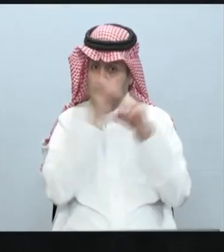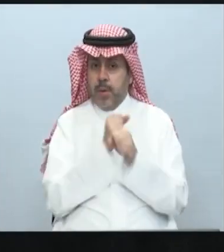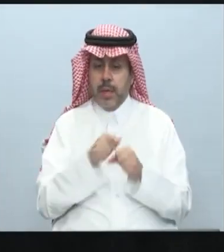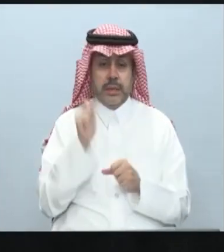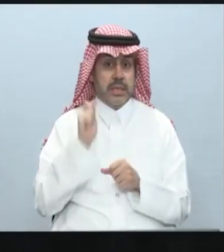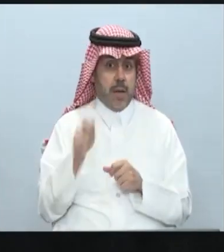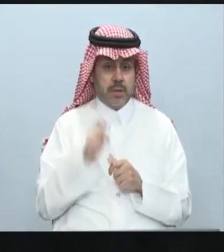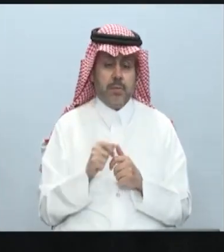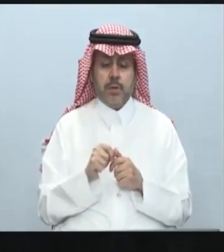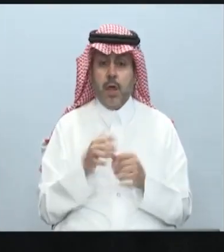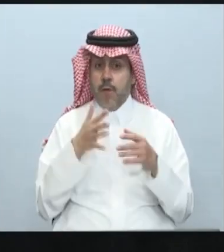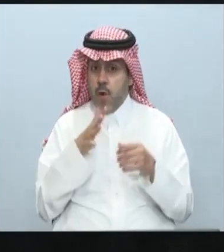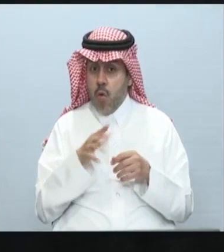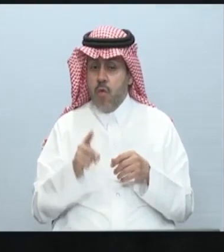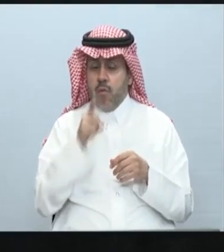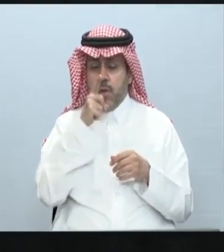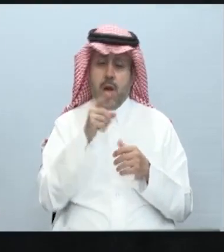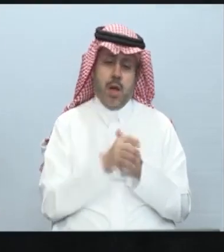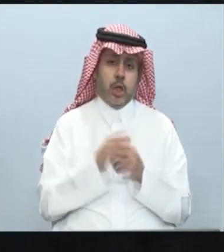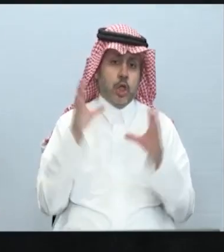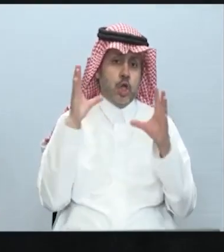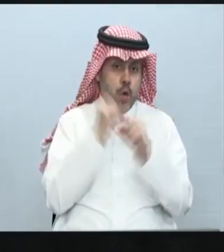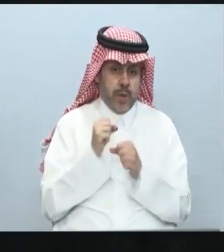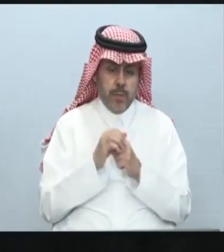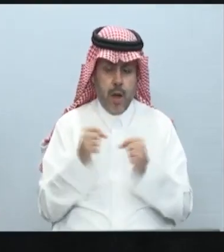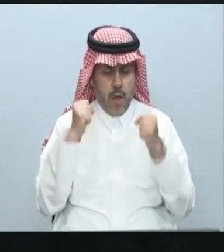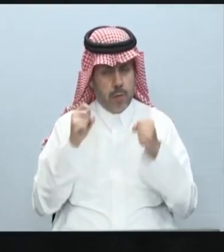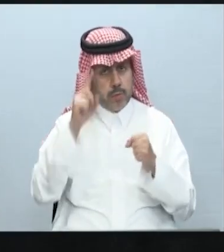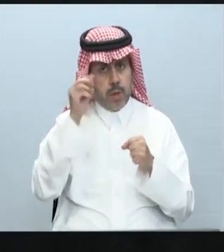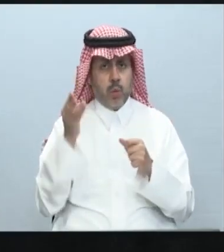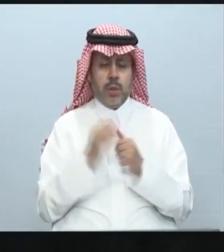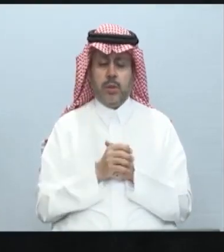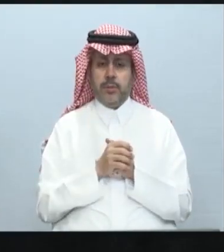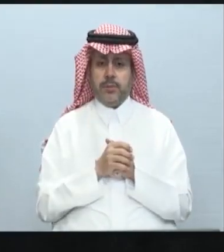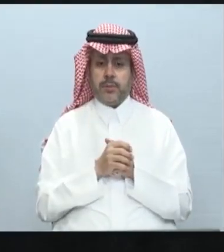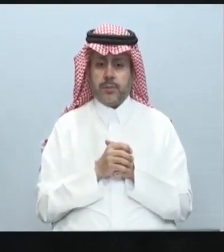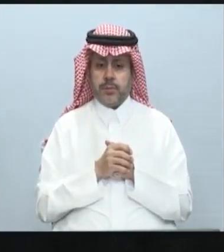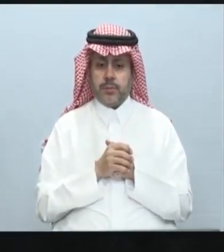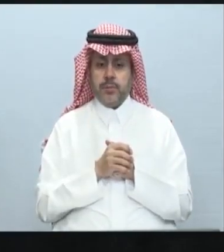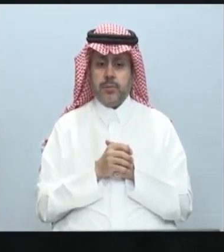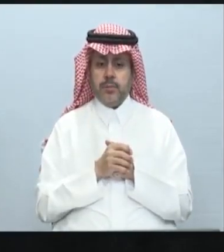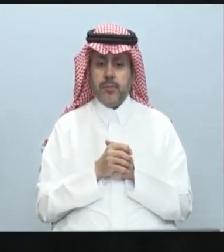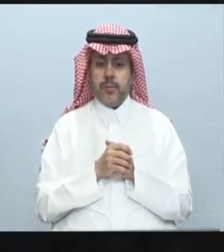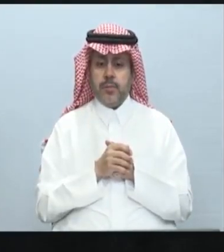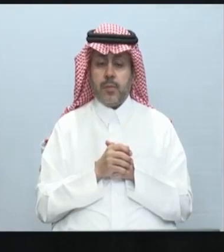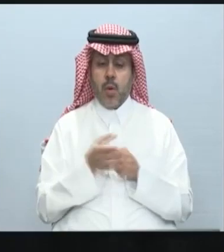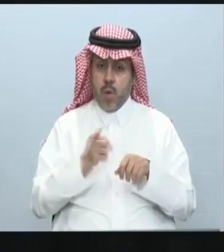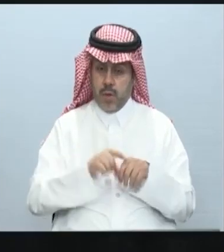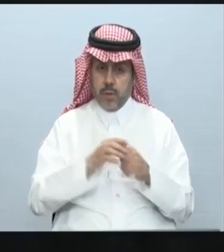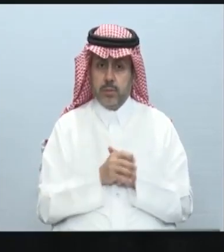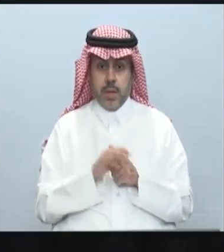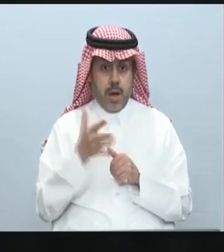يكون من الله بذاته سبحانه وتعالى فهو العظيم الذي يخاف سبحانه جل وعلا وايضا